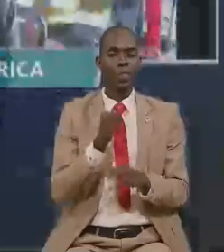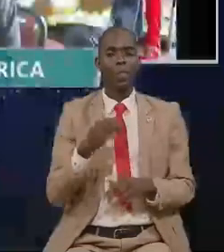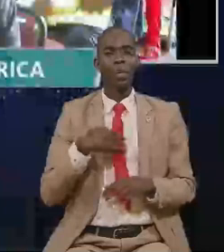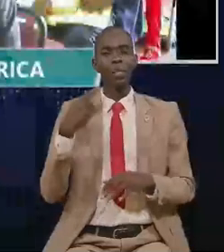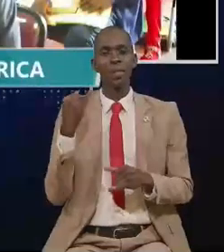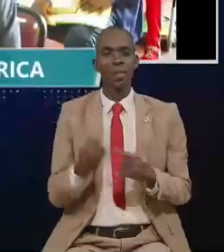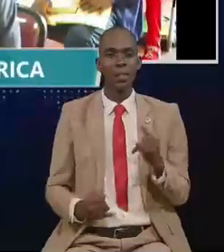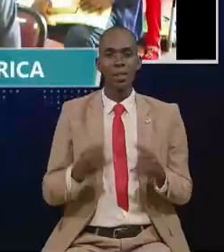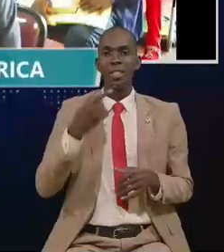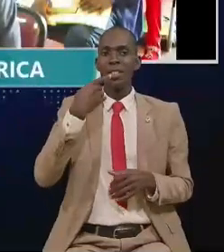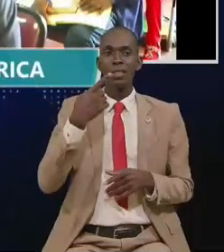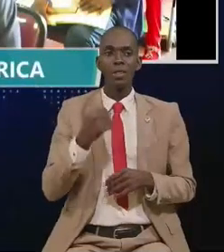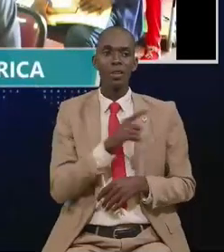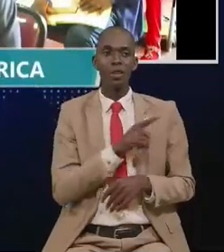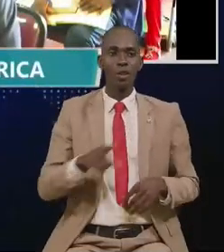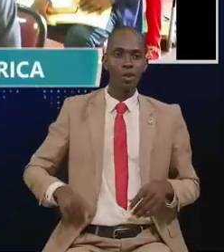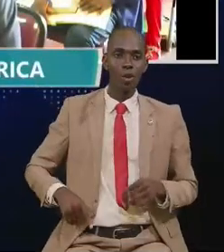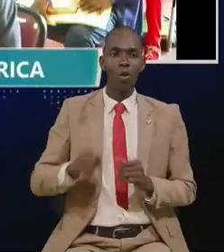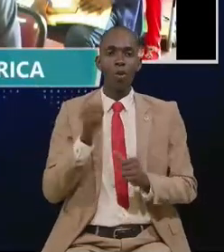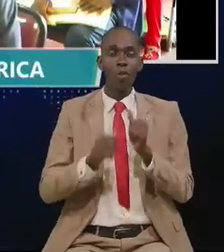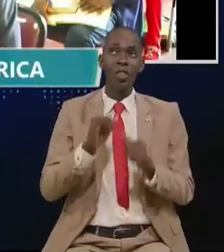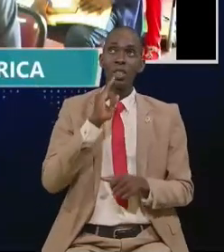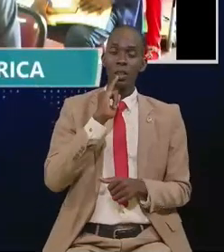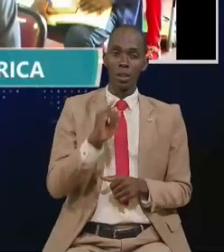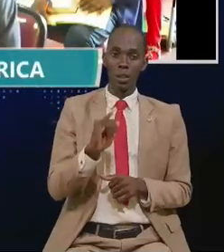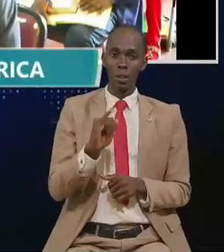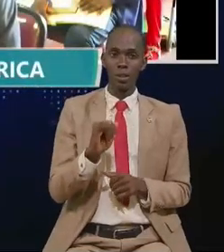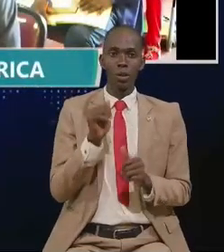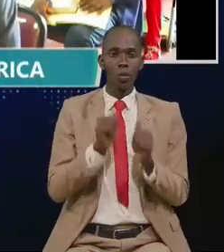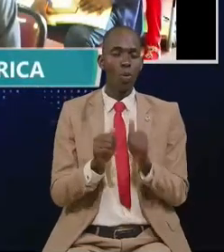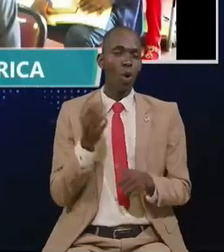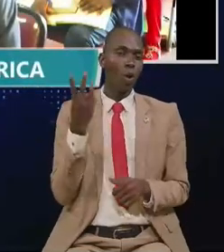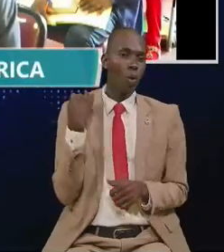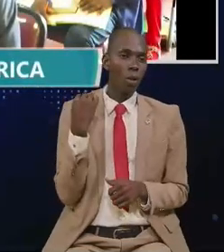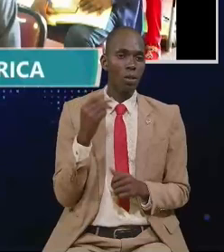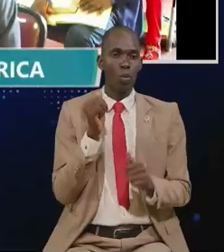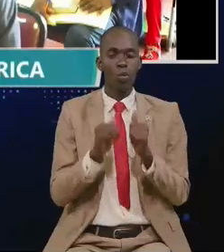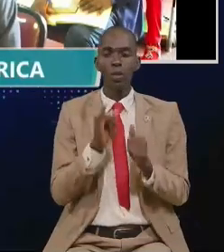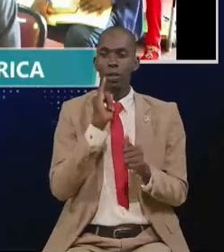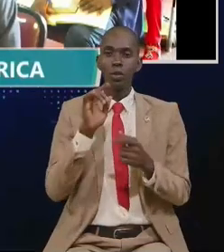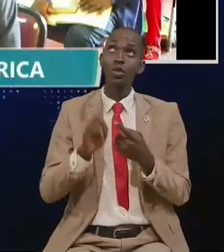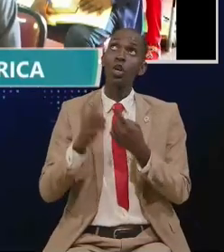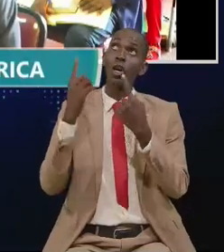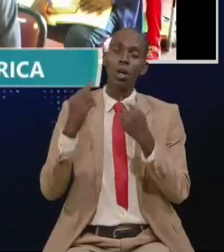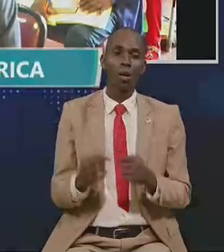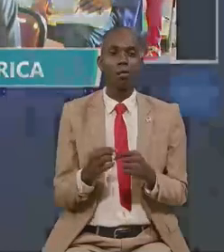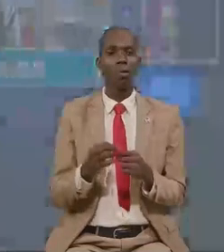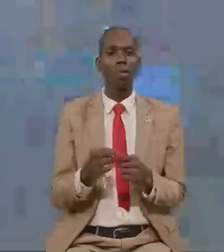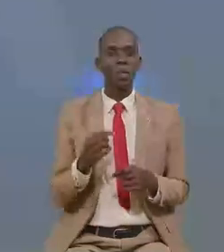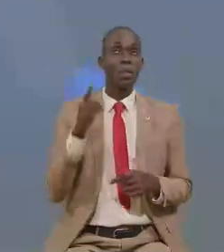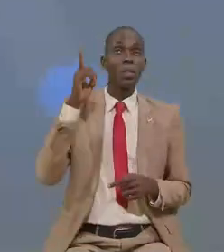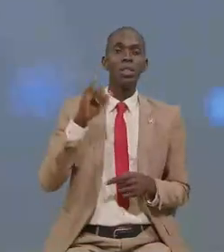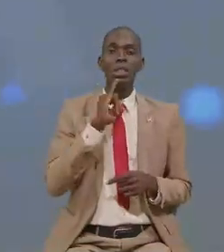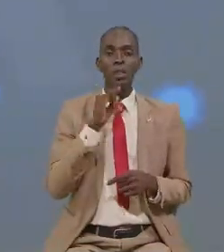est, qui était et qui vient, le Tout-Puissant. Au